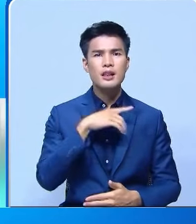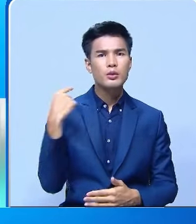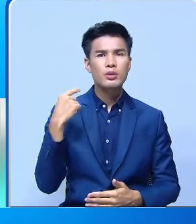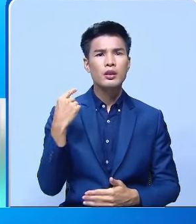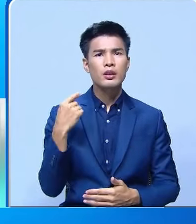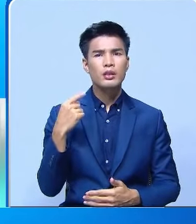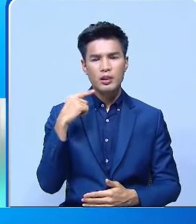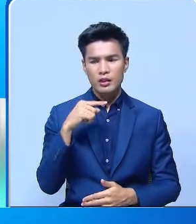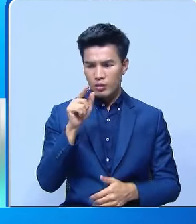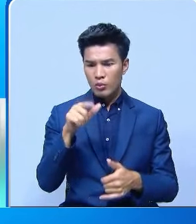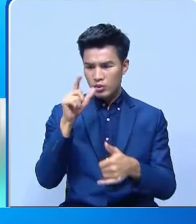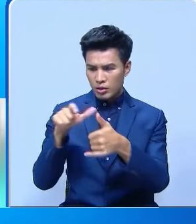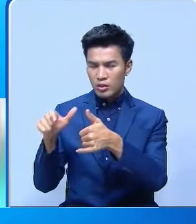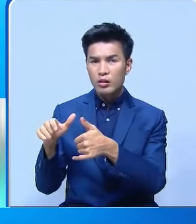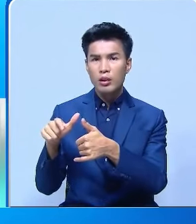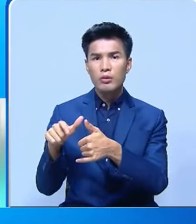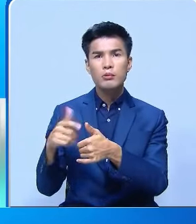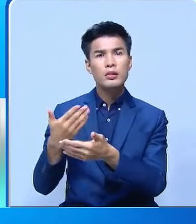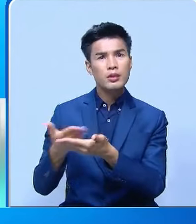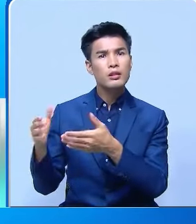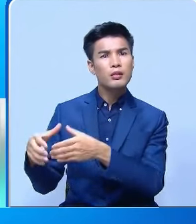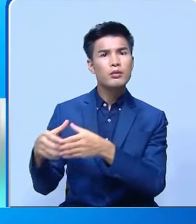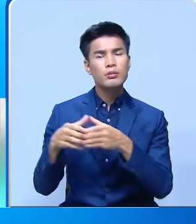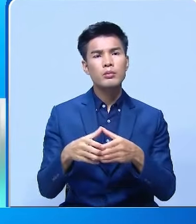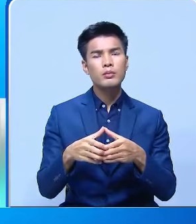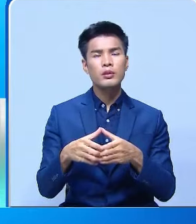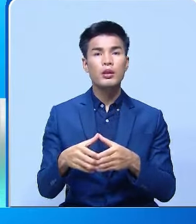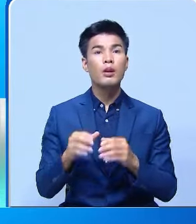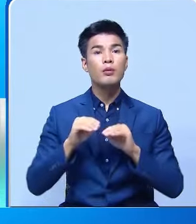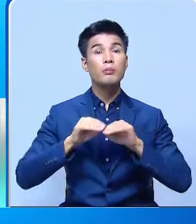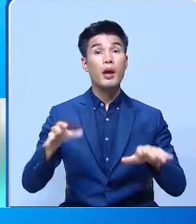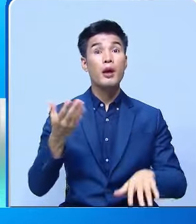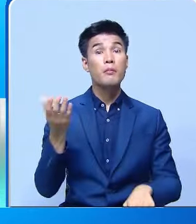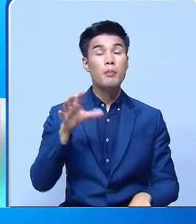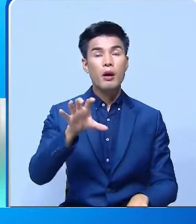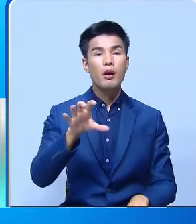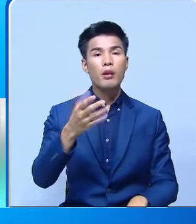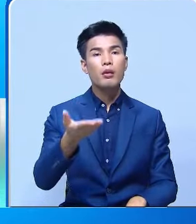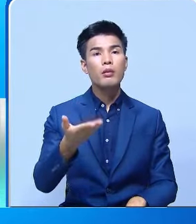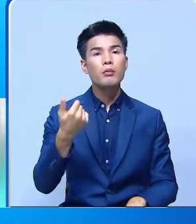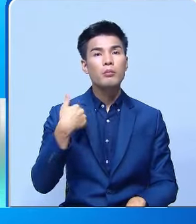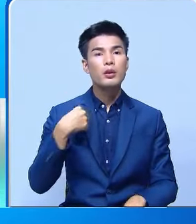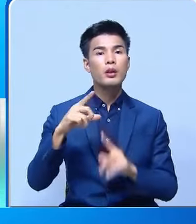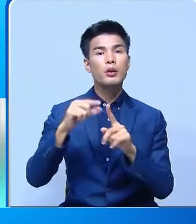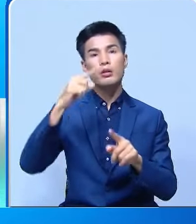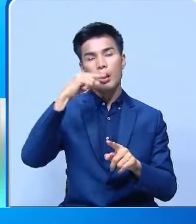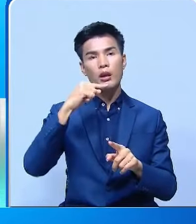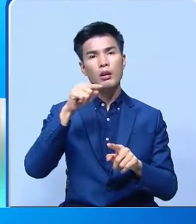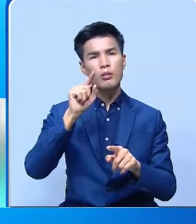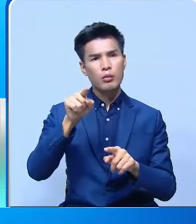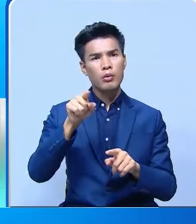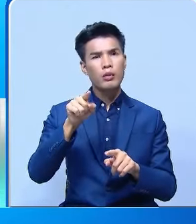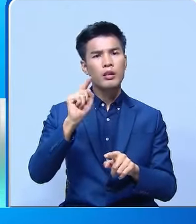าหัวที่ซื้อต่อมาจากบริษัททัวร์นั่นเองพอคลิปนี้ถูกเผยแพร่ออกไปในโซเชียลทำให้มะคุเทศชาวไทยส่วนใหญ่บอกว่